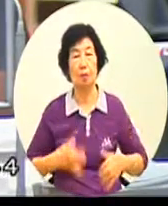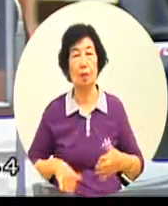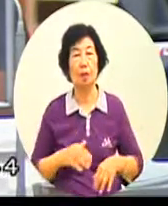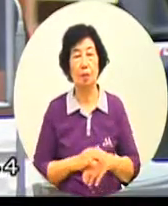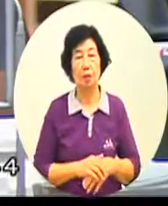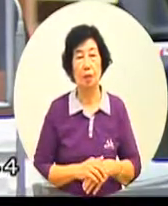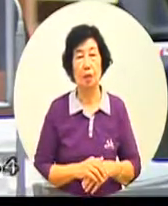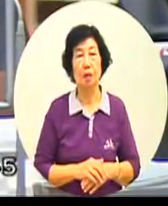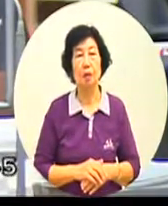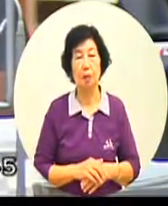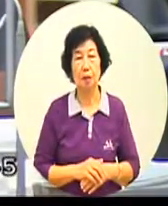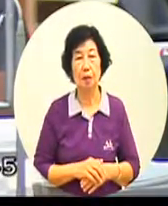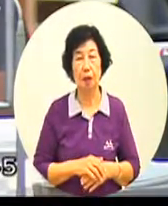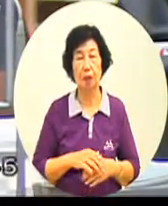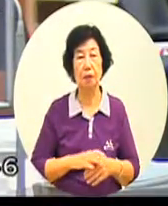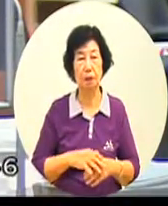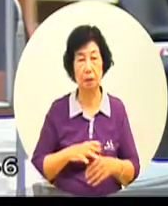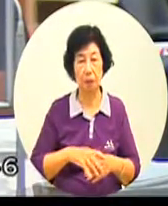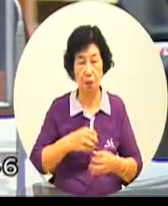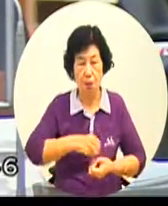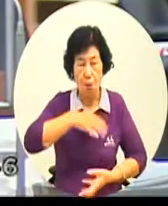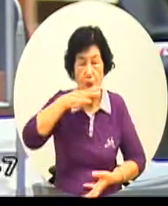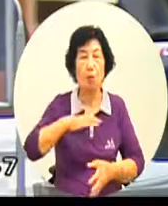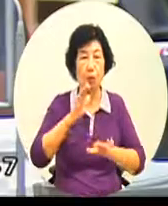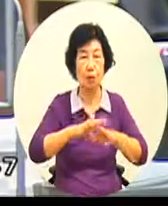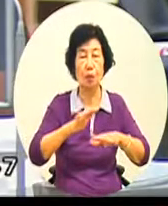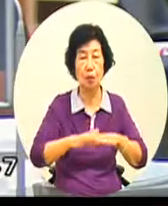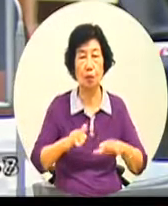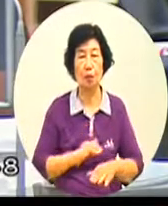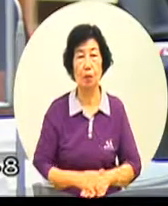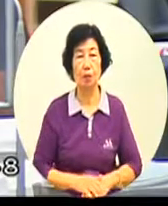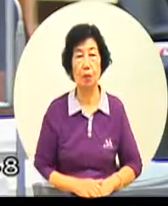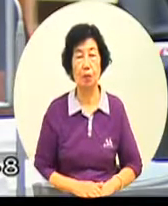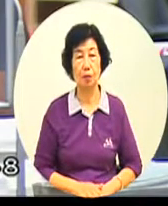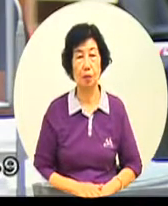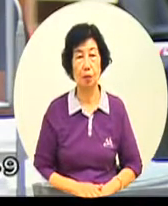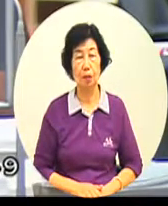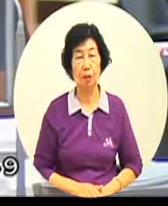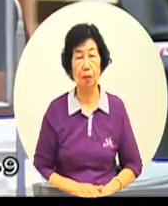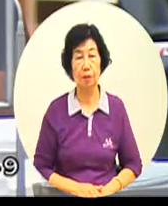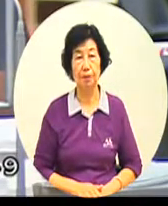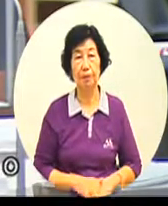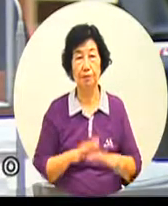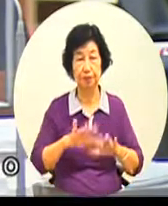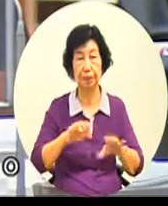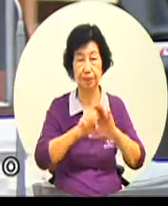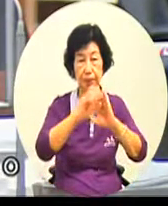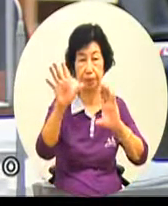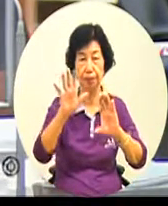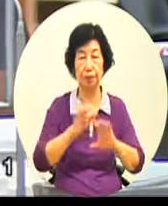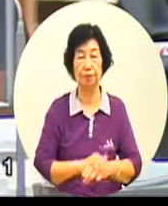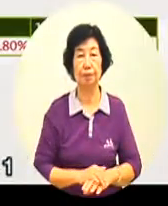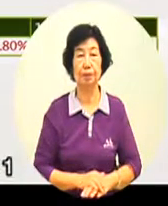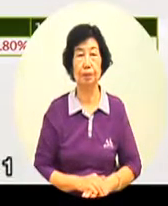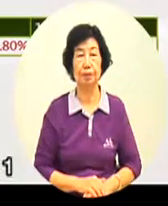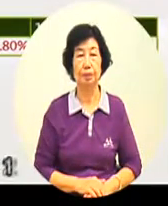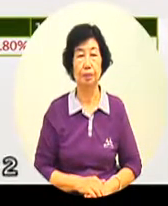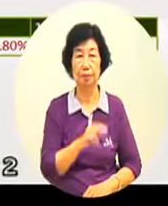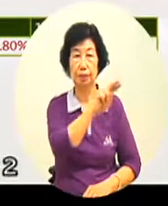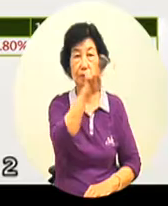较更容易长寿啊哈，相对这一章哈，来我们大家来做一个探讨这样子哈，你看大家有没有看